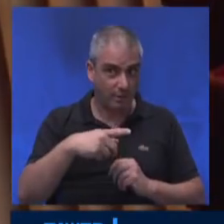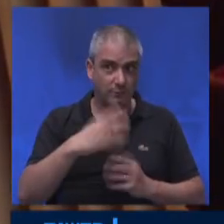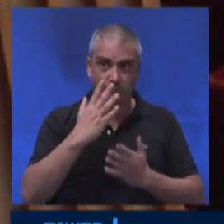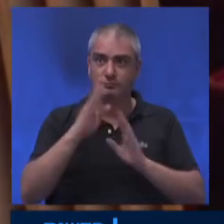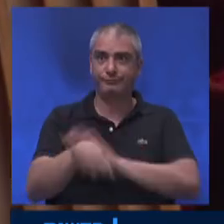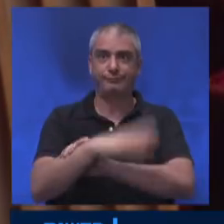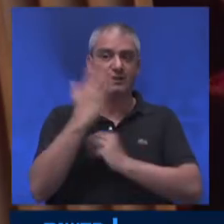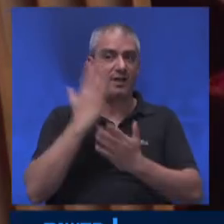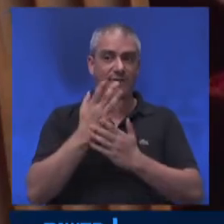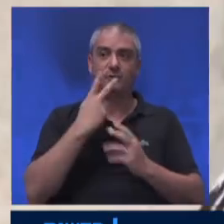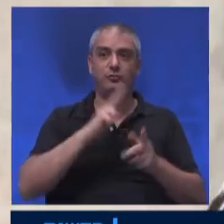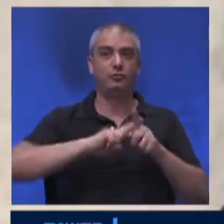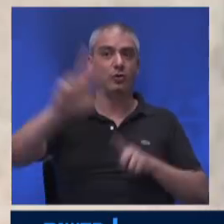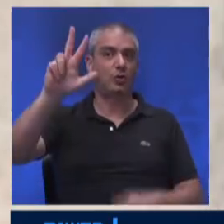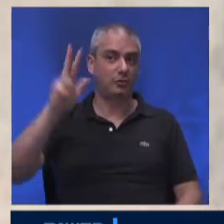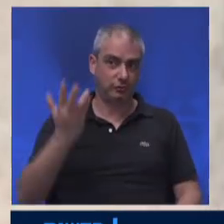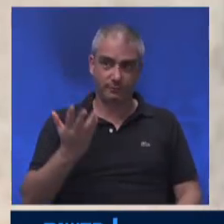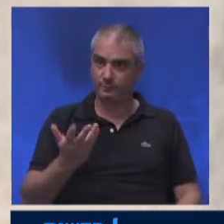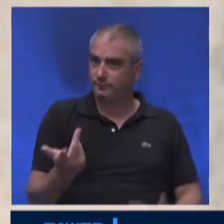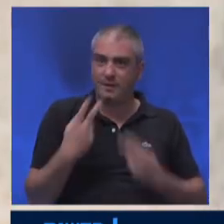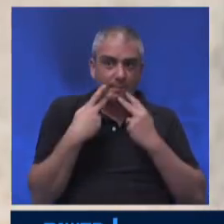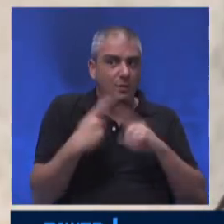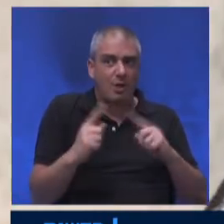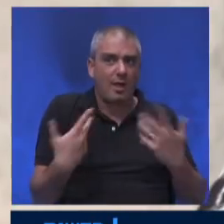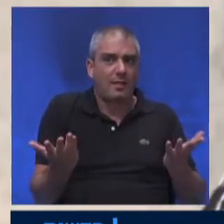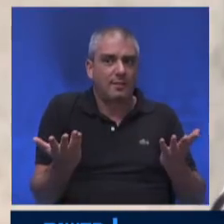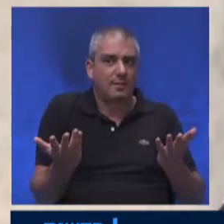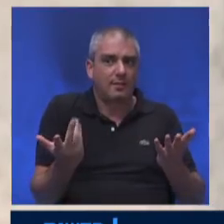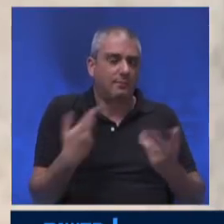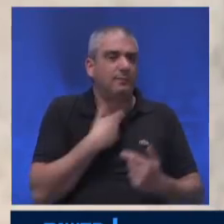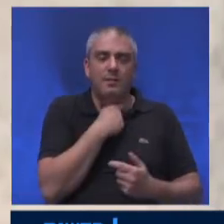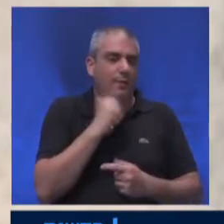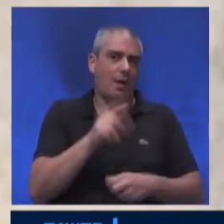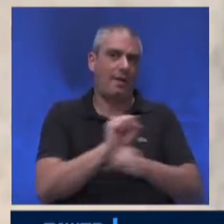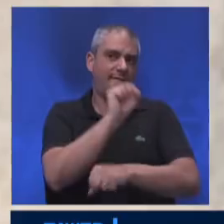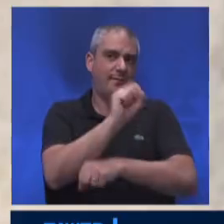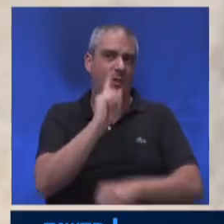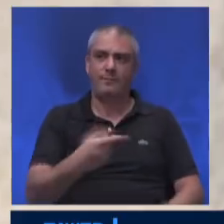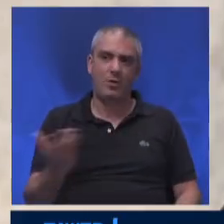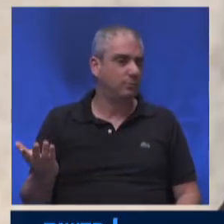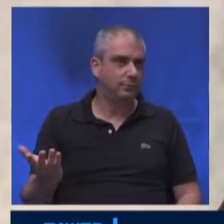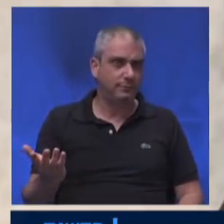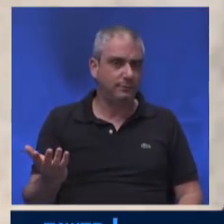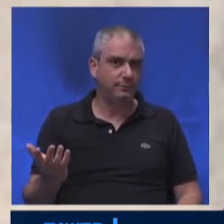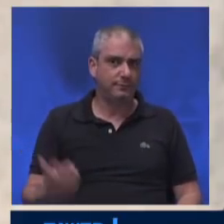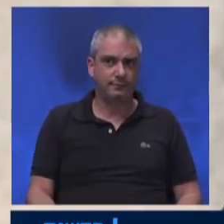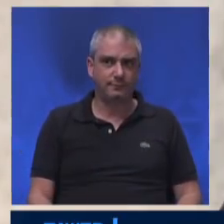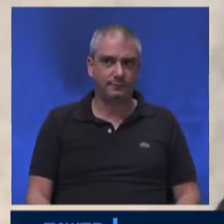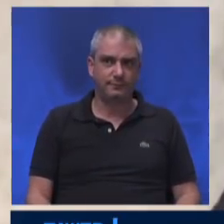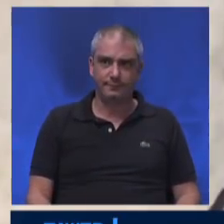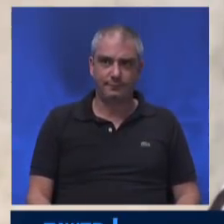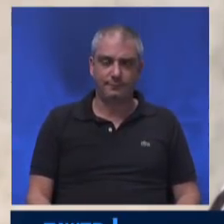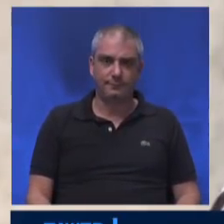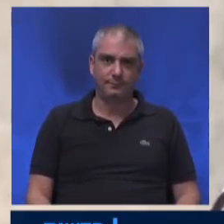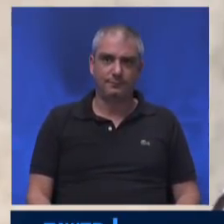לשלושה חודשים. זאת אומרת, כי הפרטיר דה ממו, יא פא דאוטר סולושיון, איז אונ פא לשואה לה, אפרמנט. פור אט